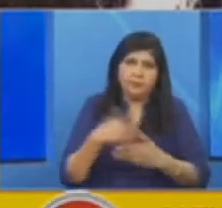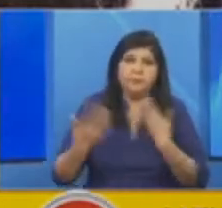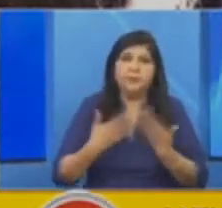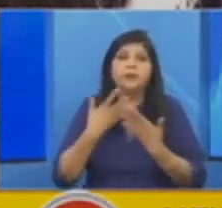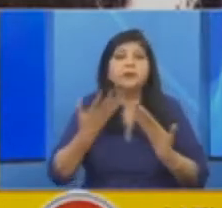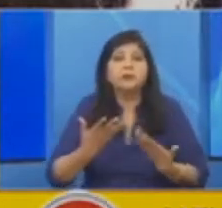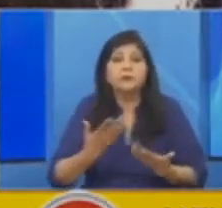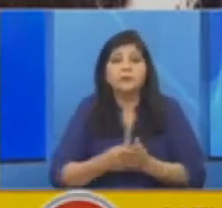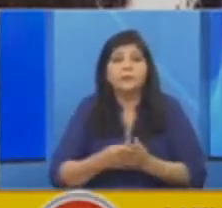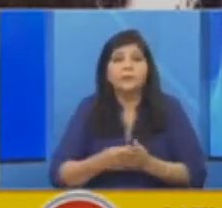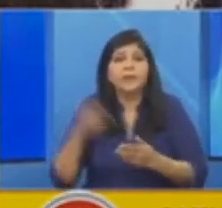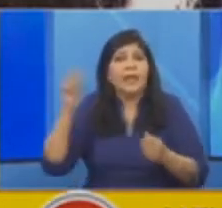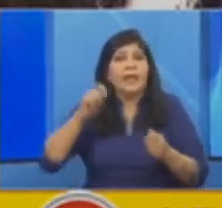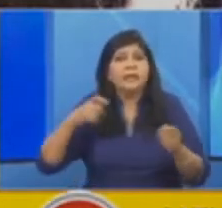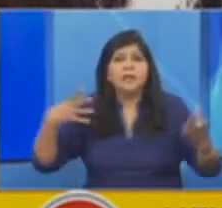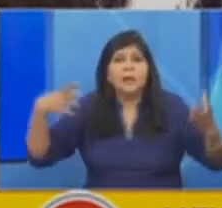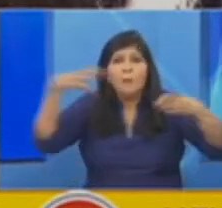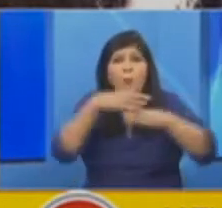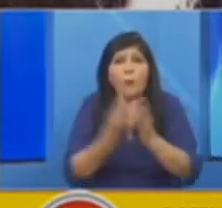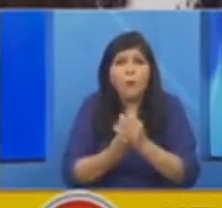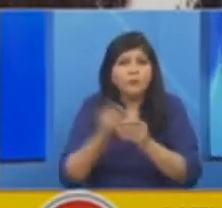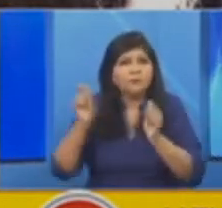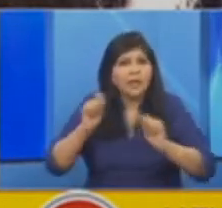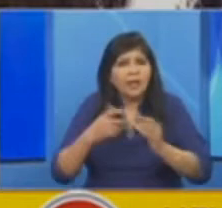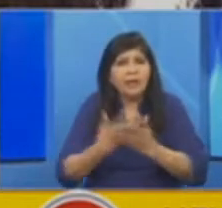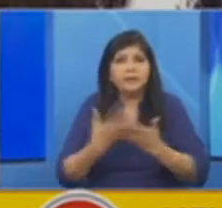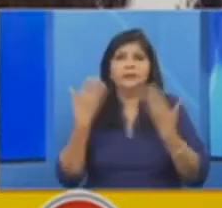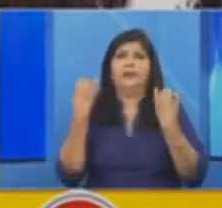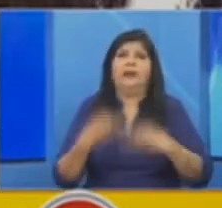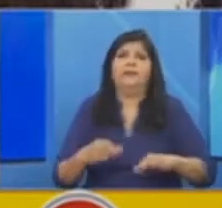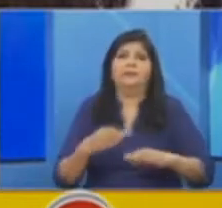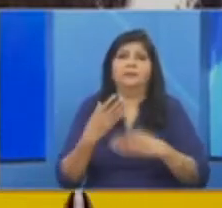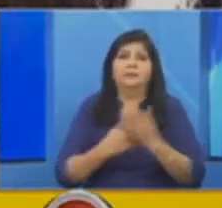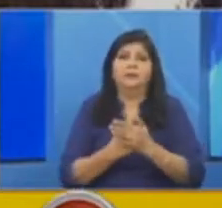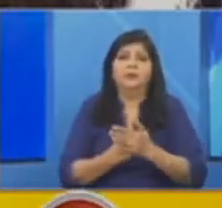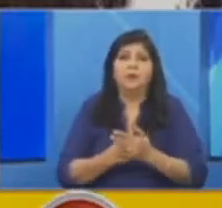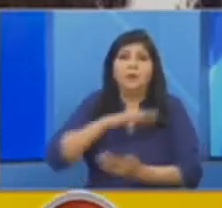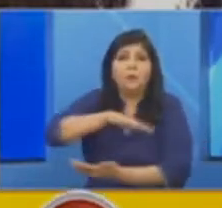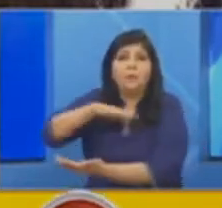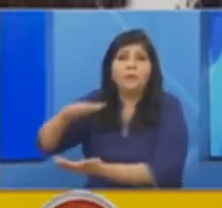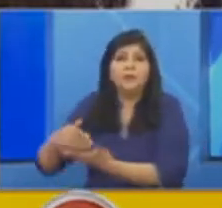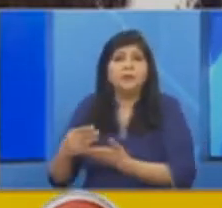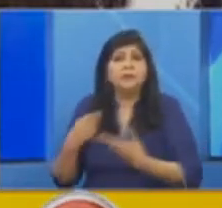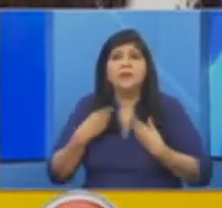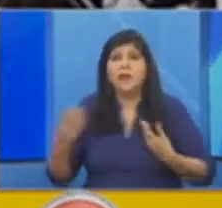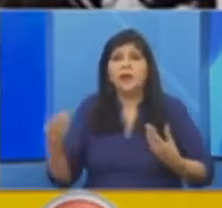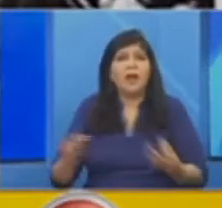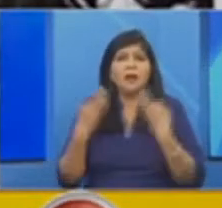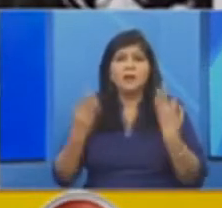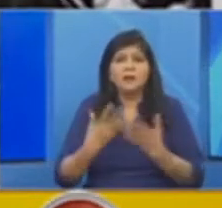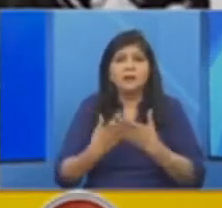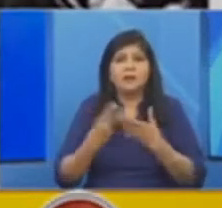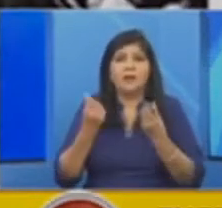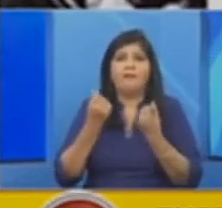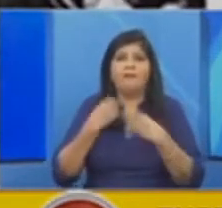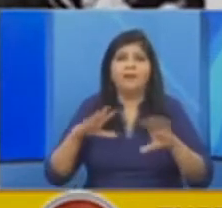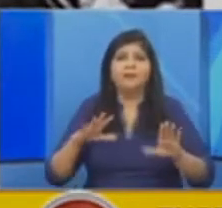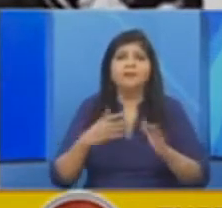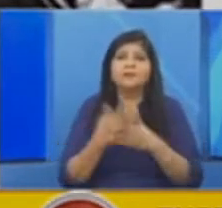खेल खत्म हो गया, और बच्चे का खिलना भी खो गया इसलिए